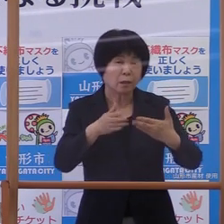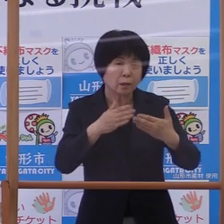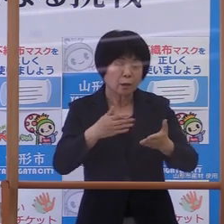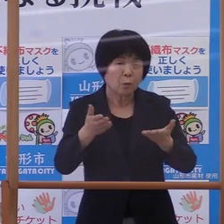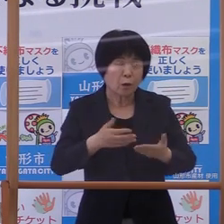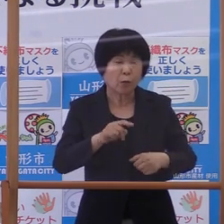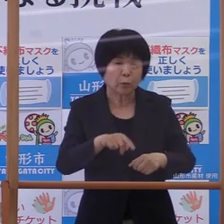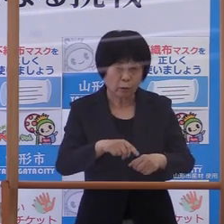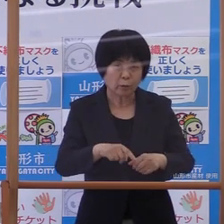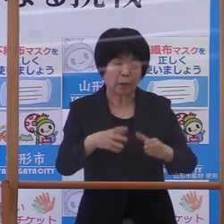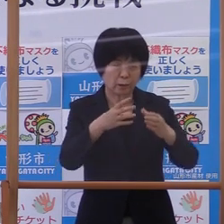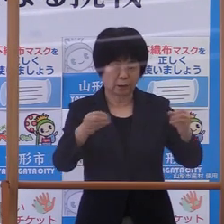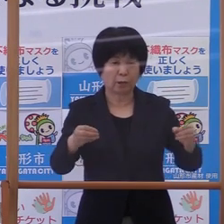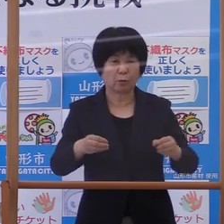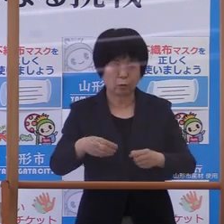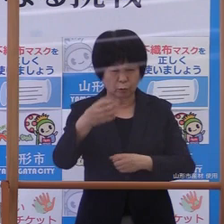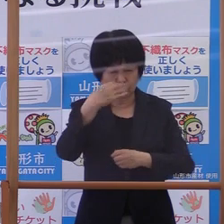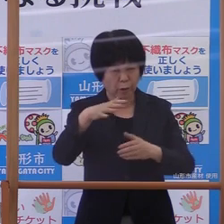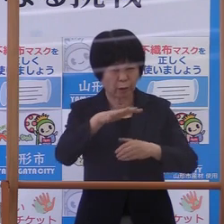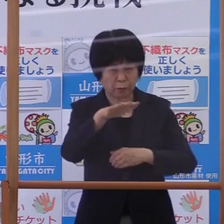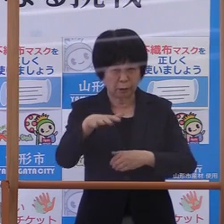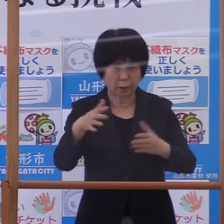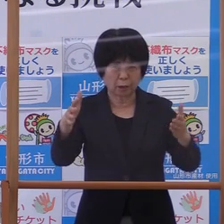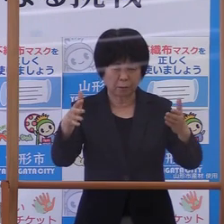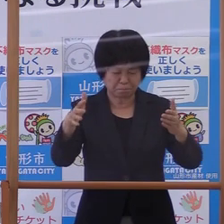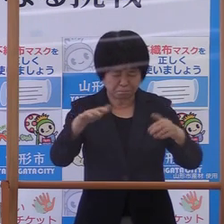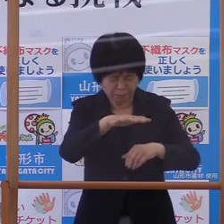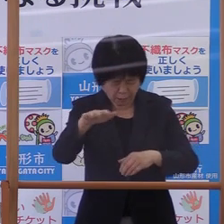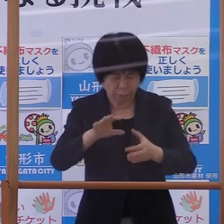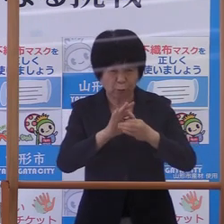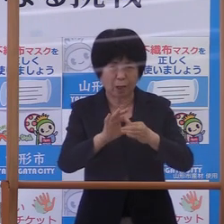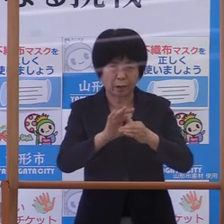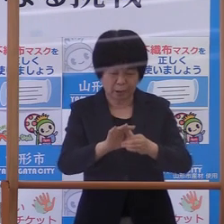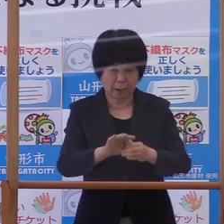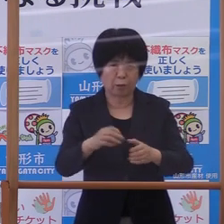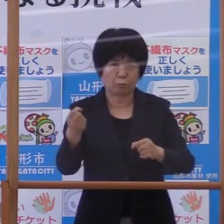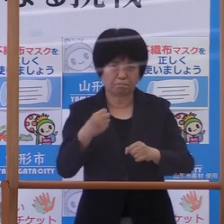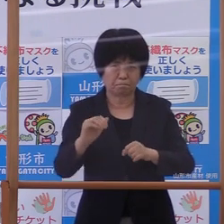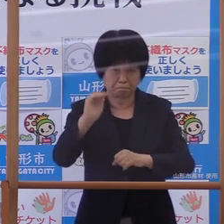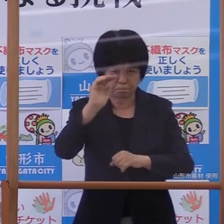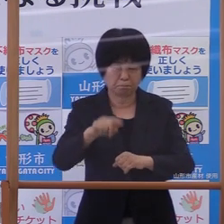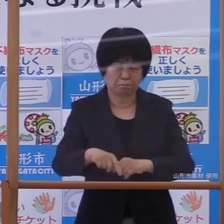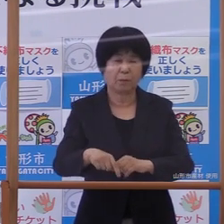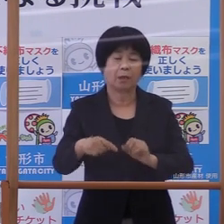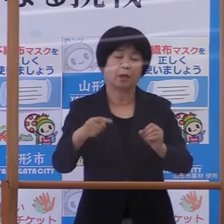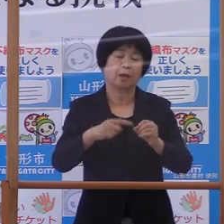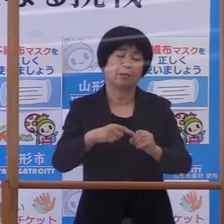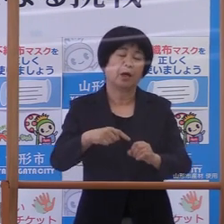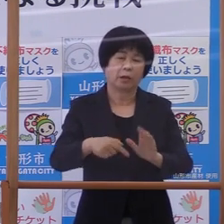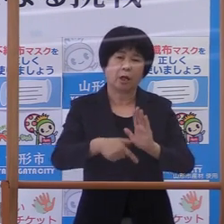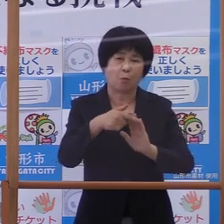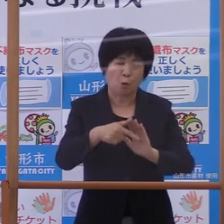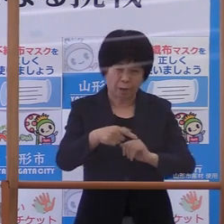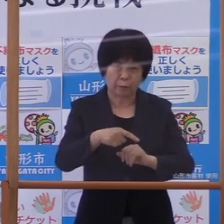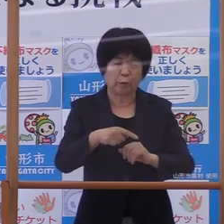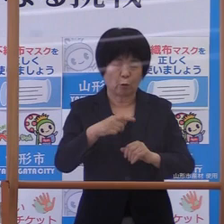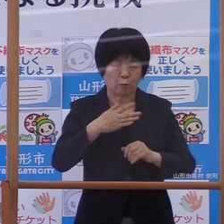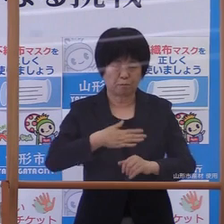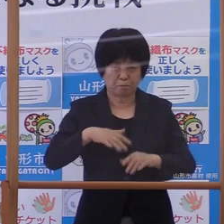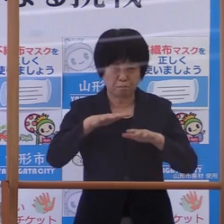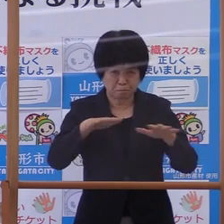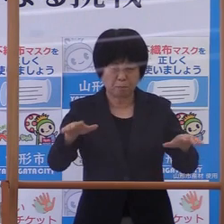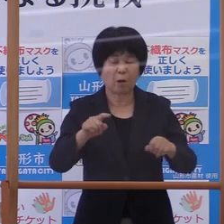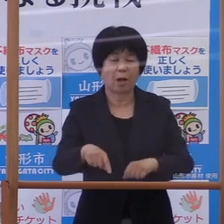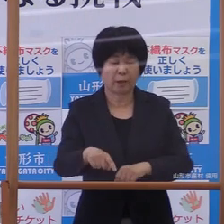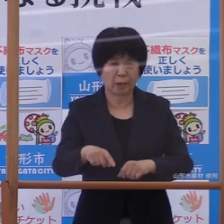ことで全国の寄付者の皆様との関係性を高めるとともに、山形ブランドの認知度およびブランド力の向上、そ